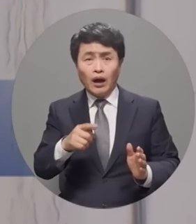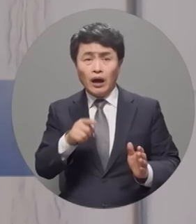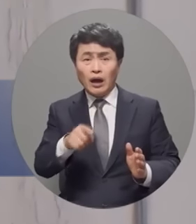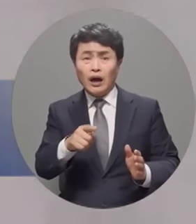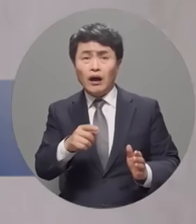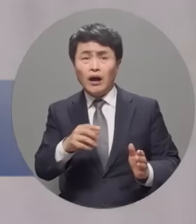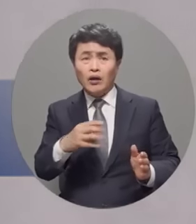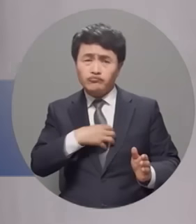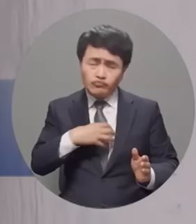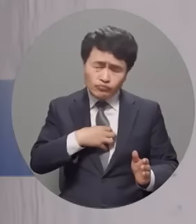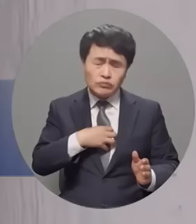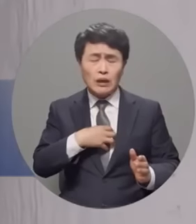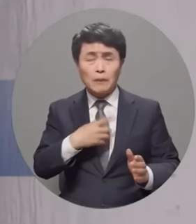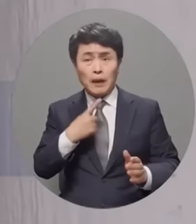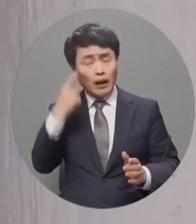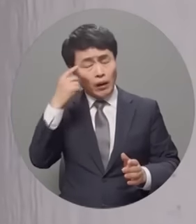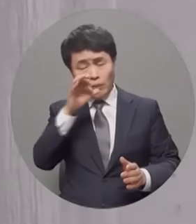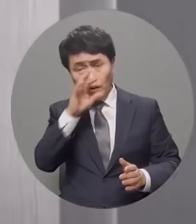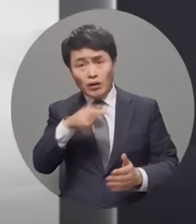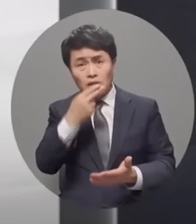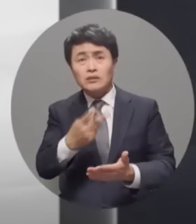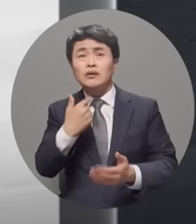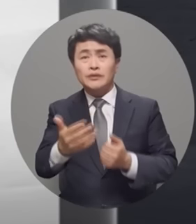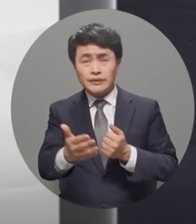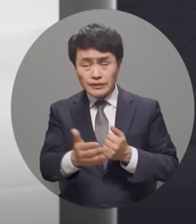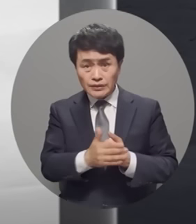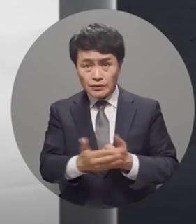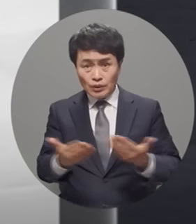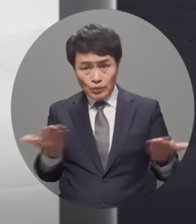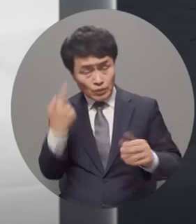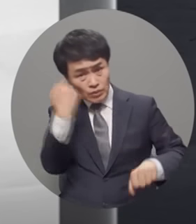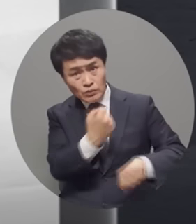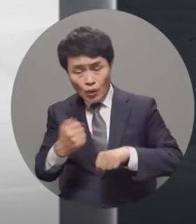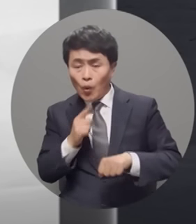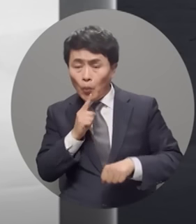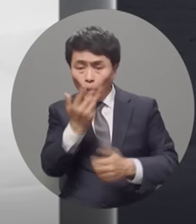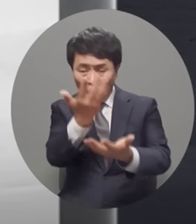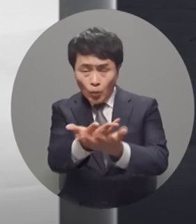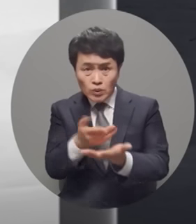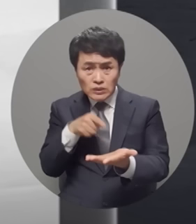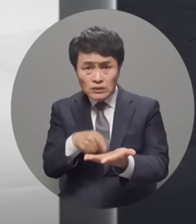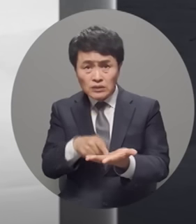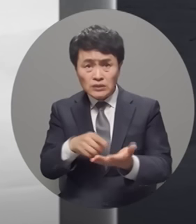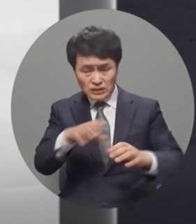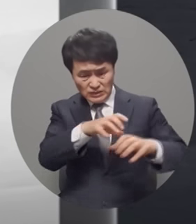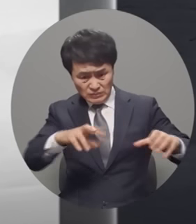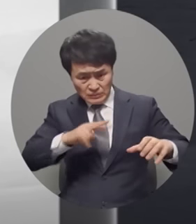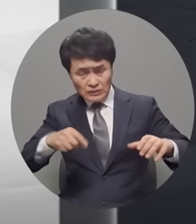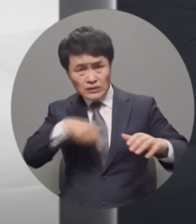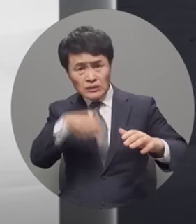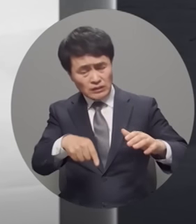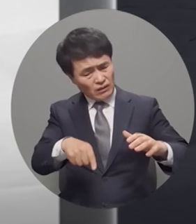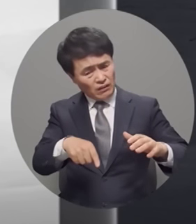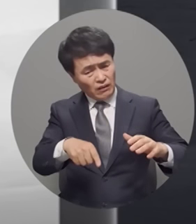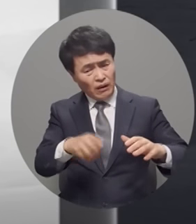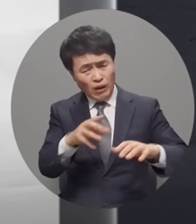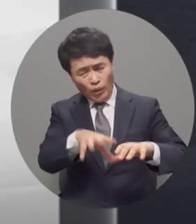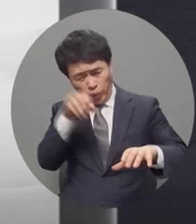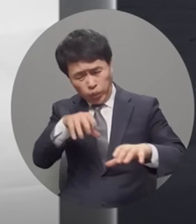숨이 막혀서 쓰러질 만큼. 노동정책연구원의 조사 보고서에도 급배기 설비가 있지만 기능이 거의